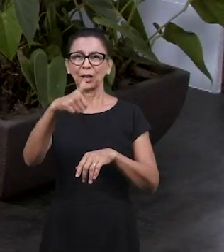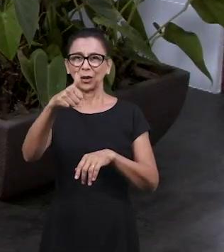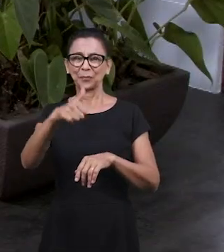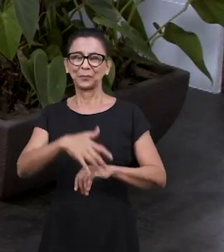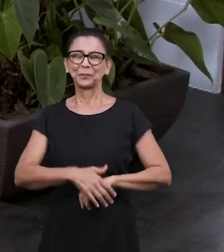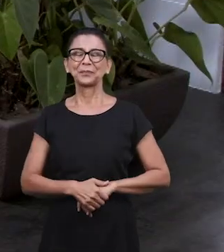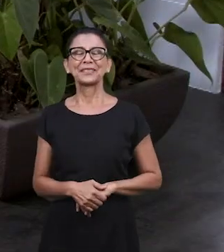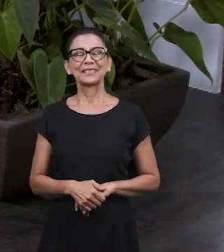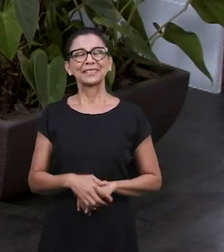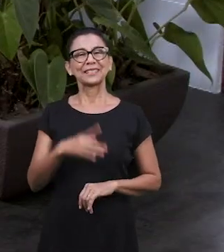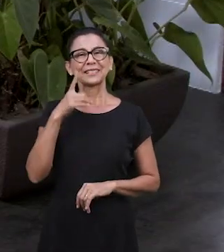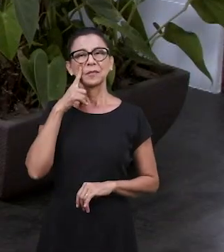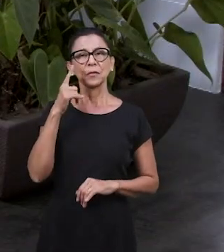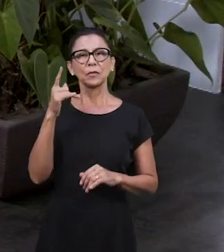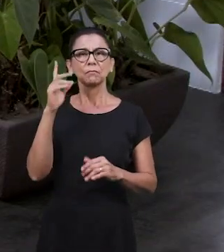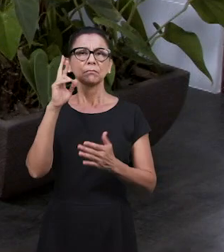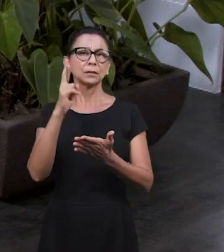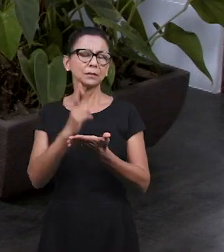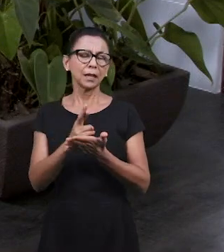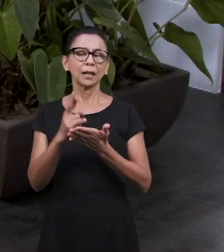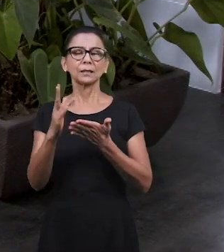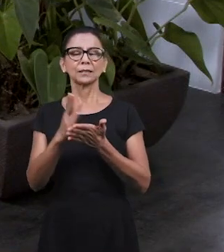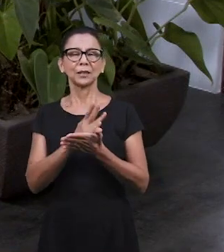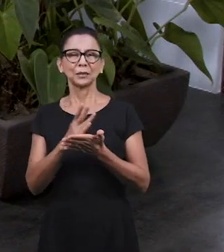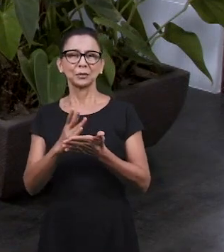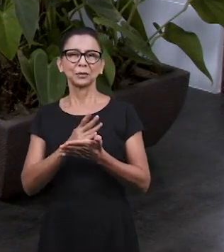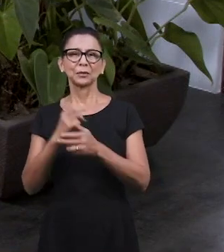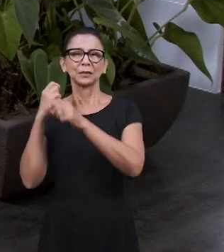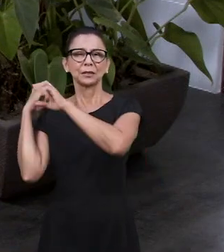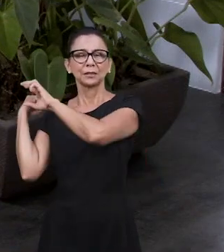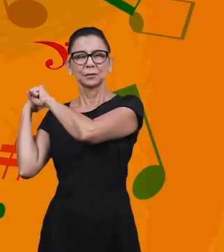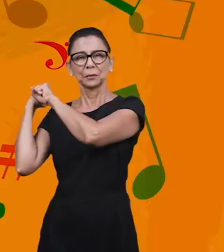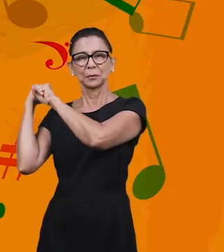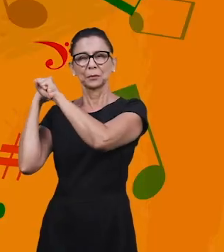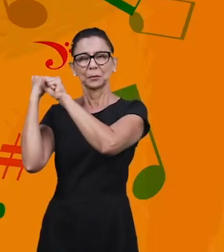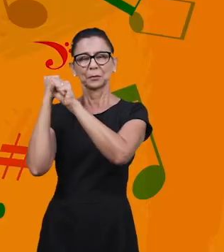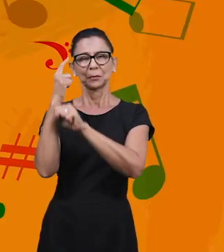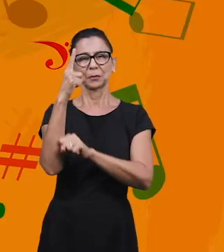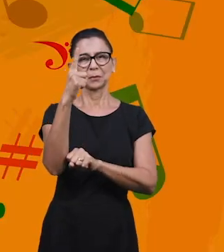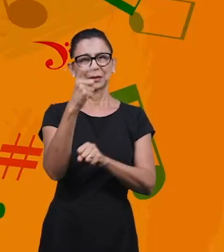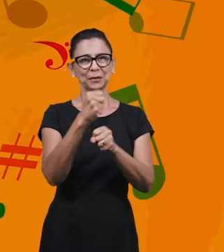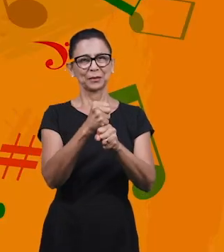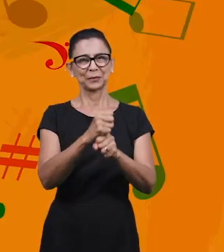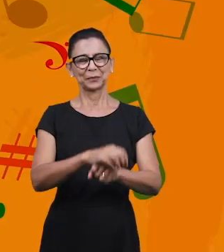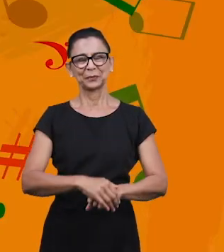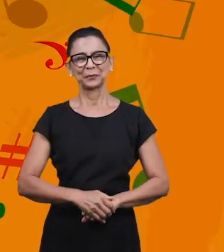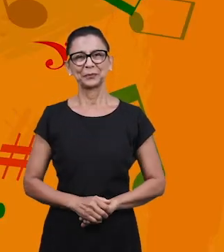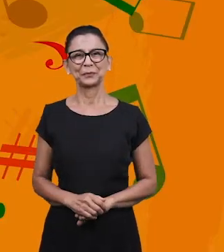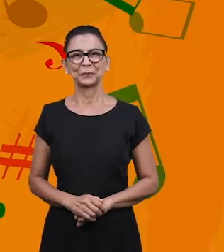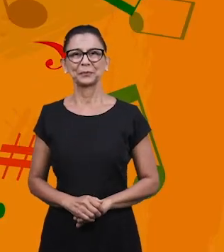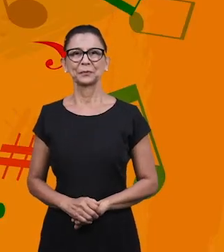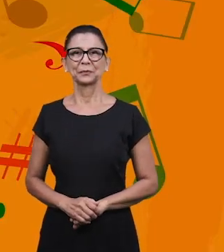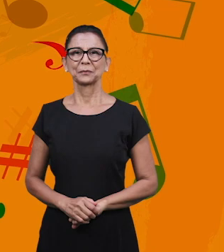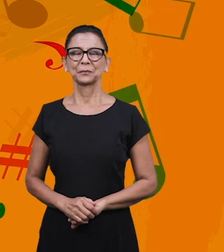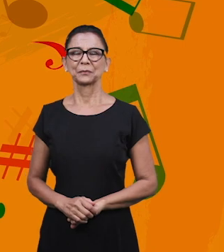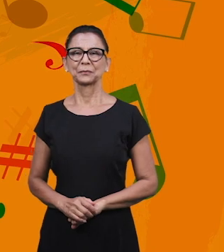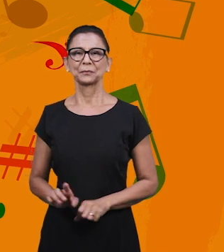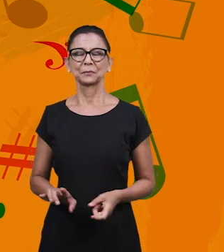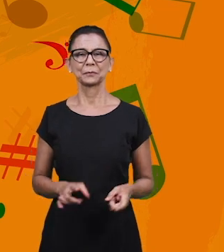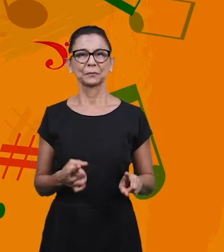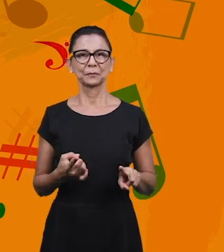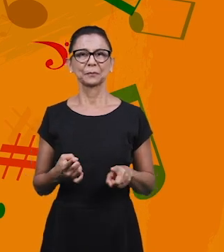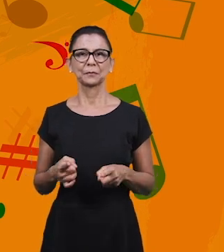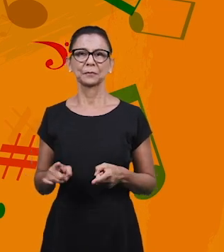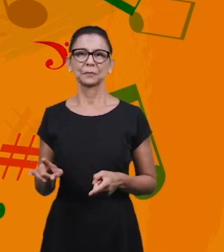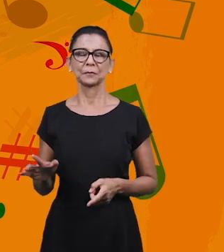instrument préféré. Et aujourd'hui, dans ce volet, nous allons voir quelques résultats le long de cette année.